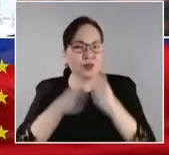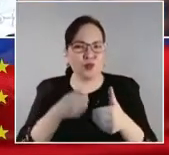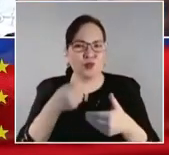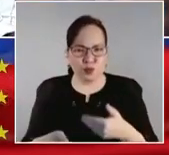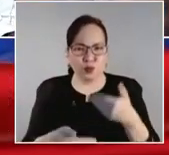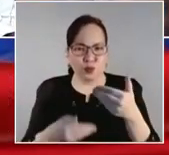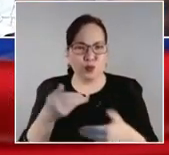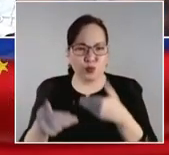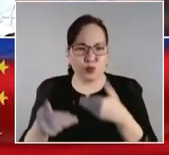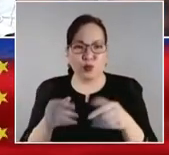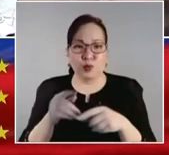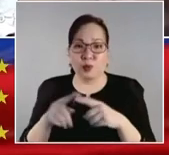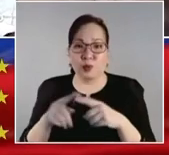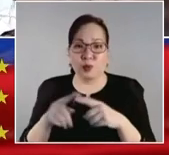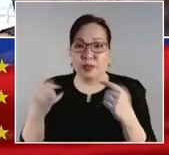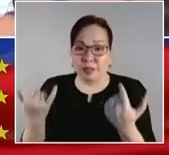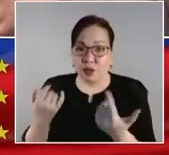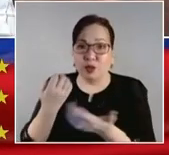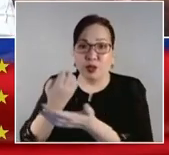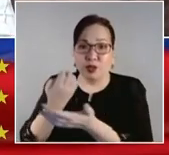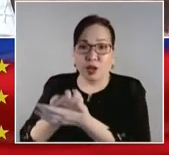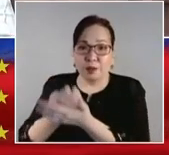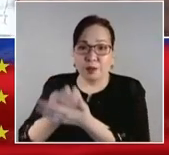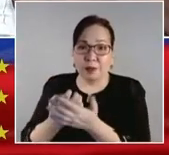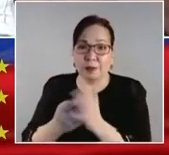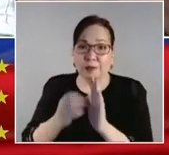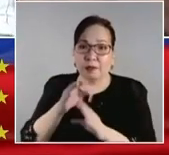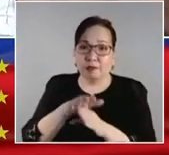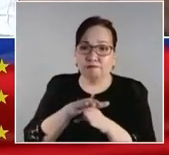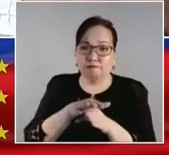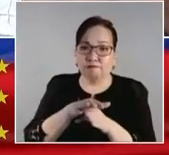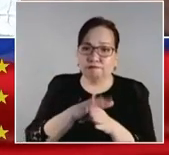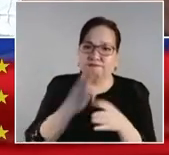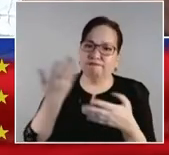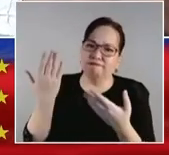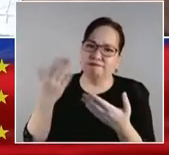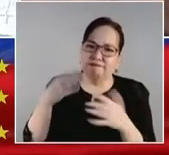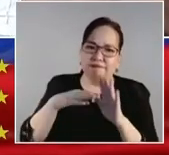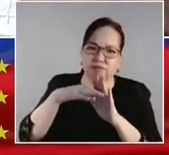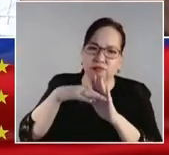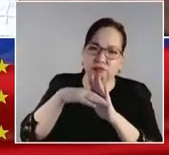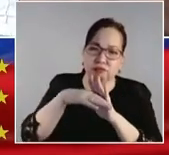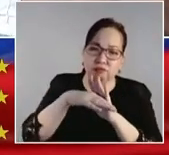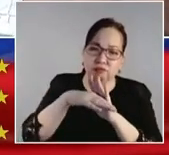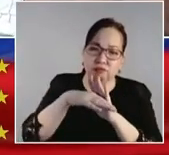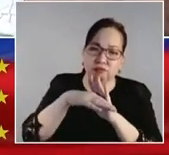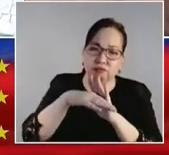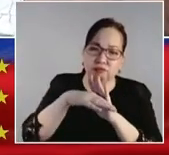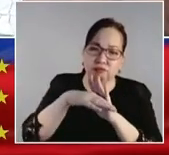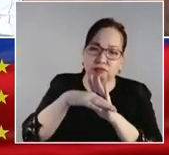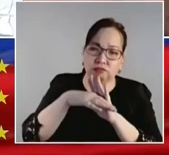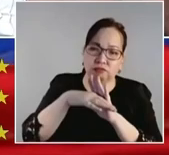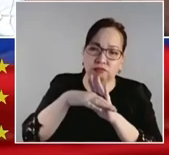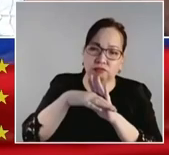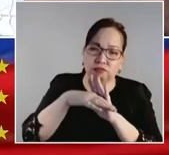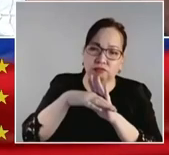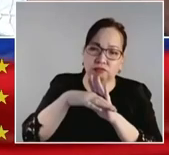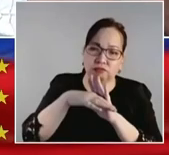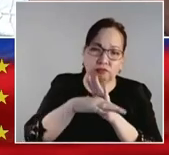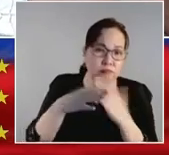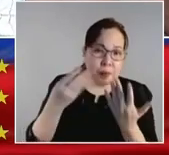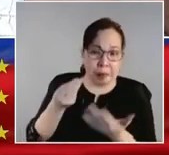economic slowdown na halos wala ka ng talagang income, then perhaps there should be some leeway.